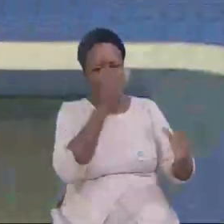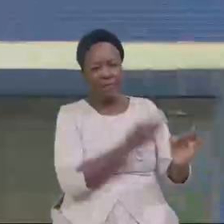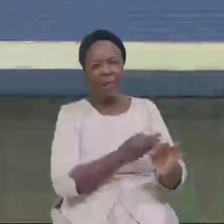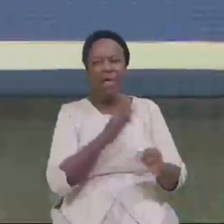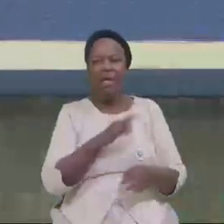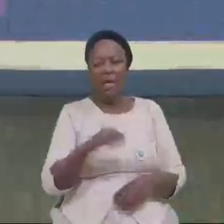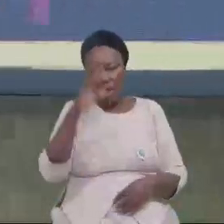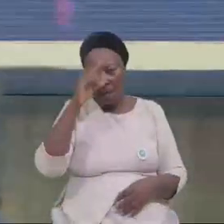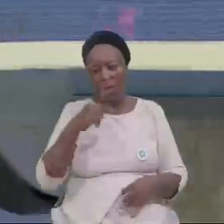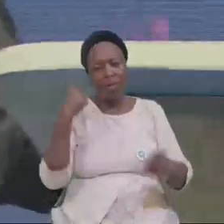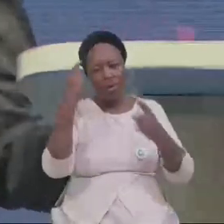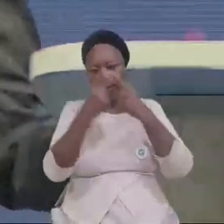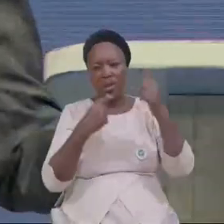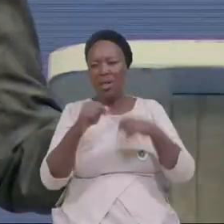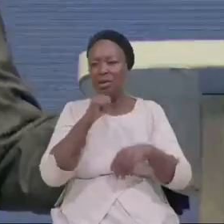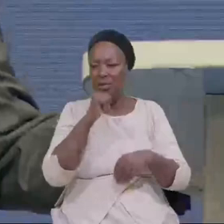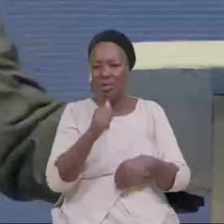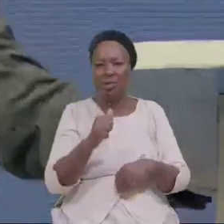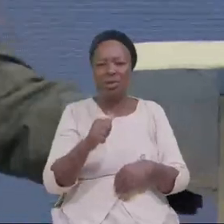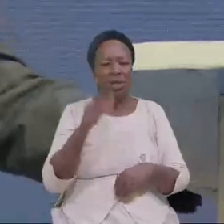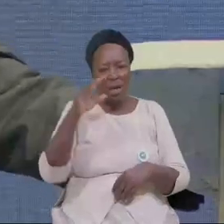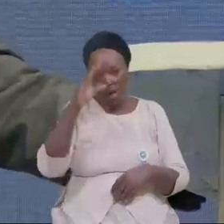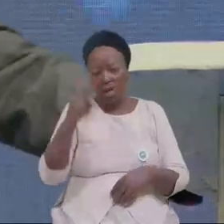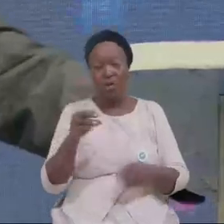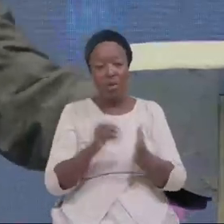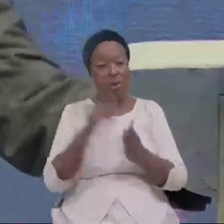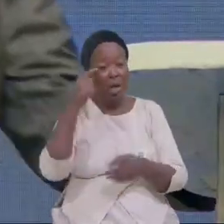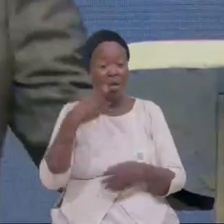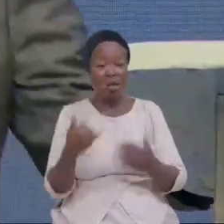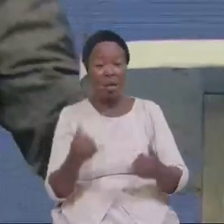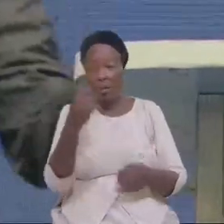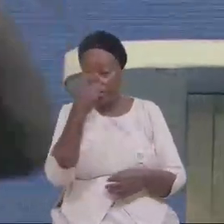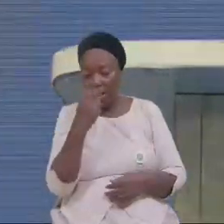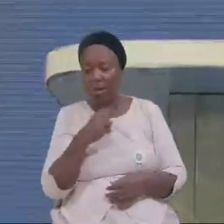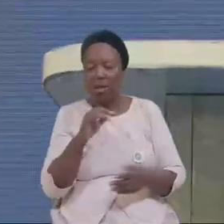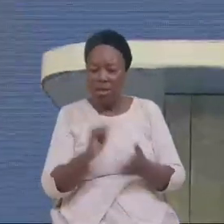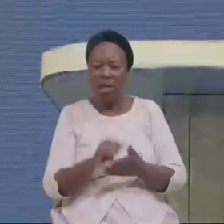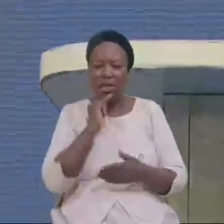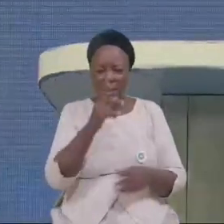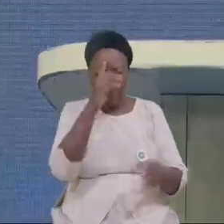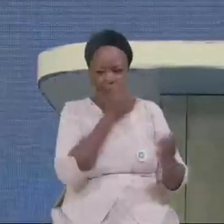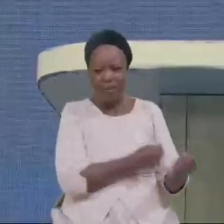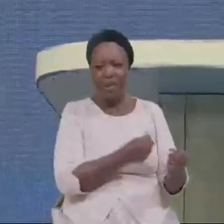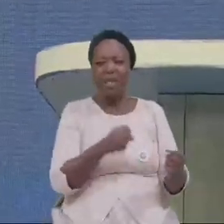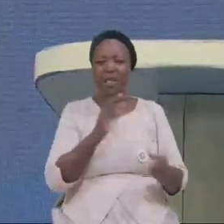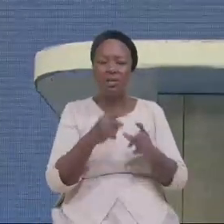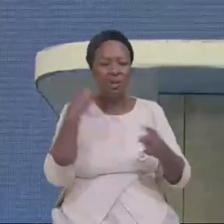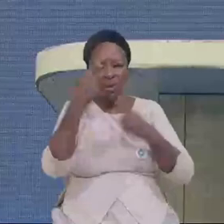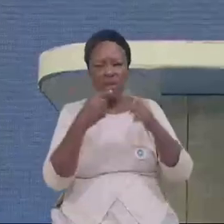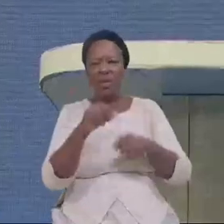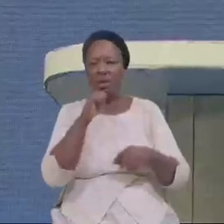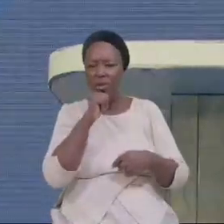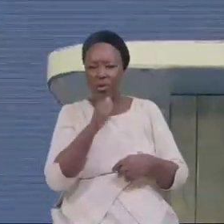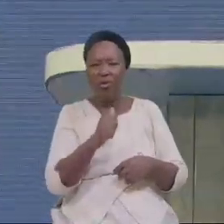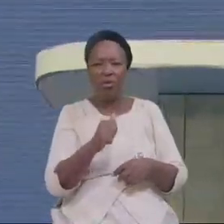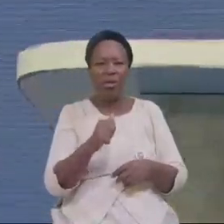Il ne considéra pas que ses yeux étaient aveugles. Ça, c'est la foi. Il ne considéra point que ses oreilles étaient sourdes.